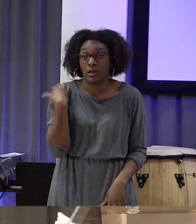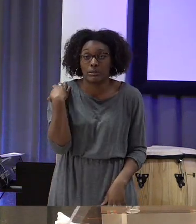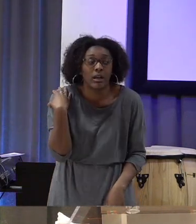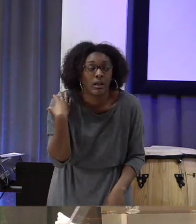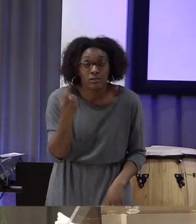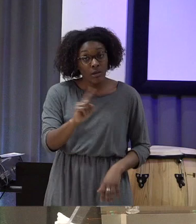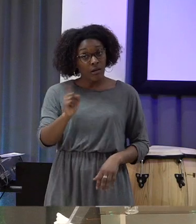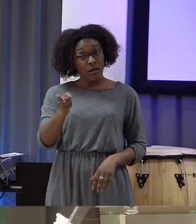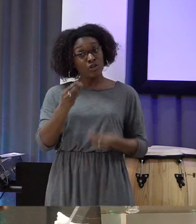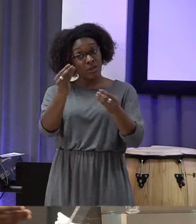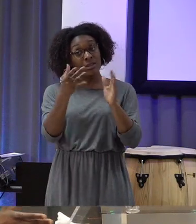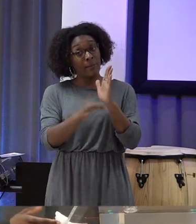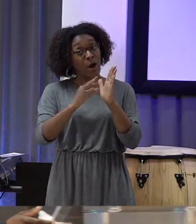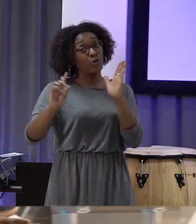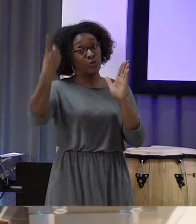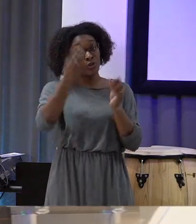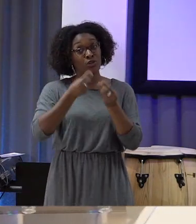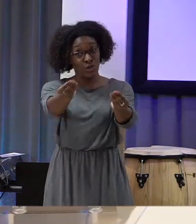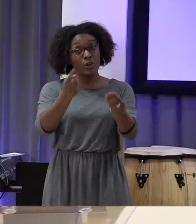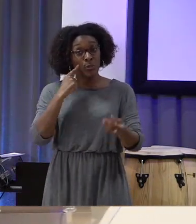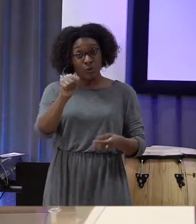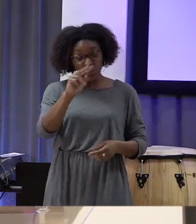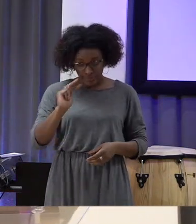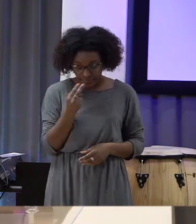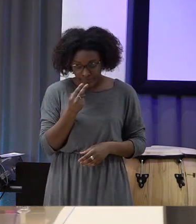C'est la parole de Dieu annoncée.